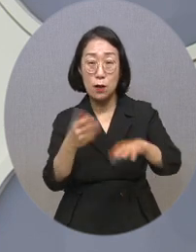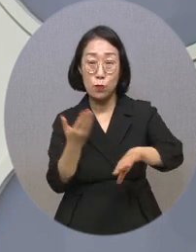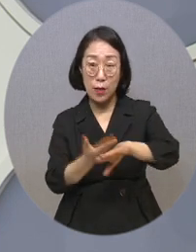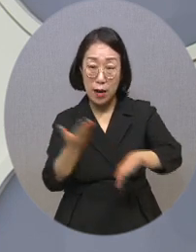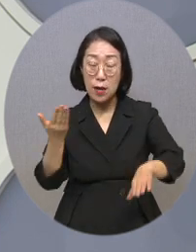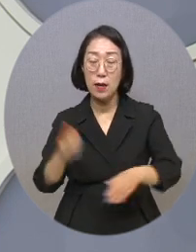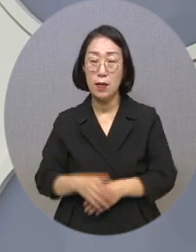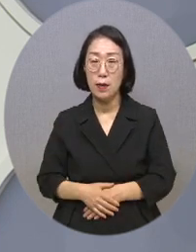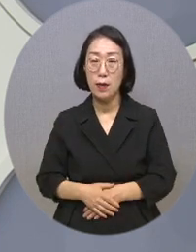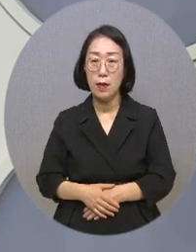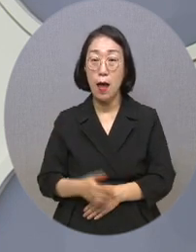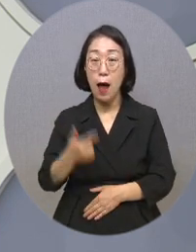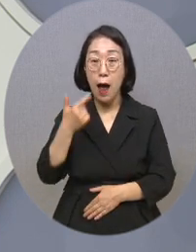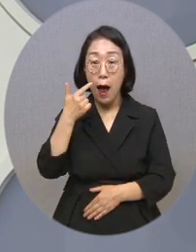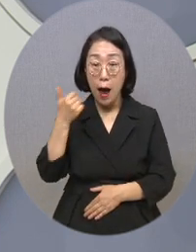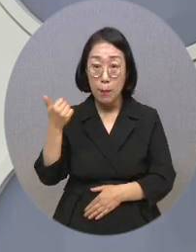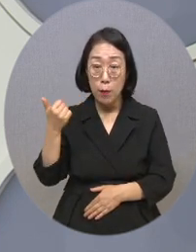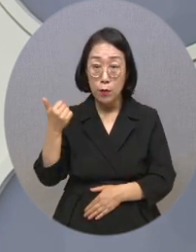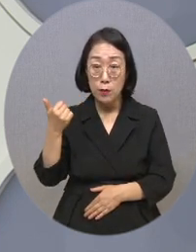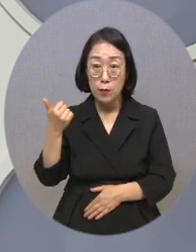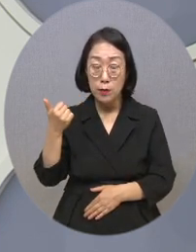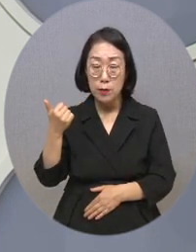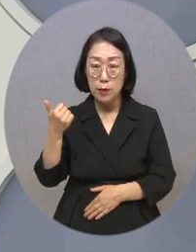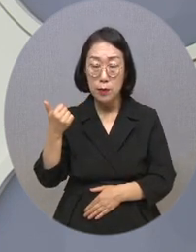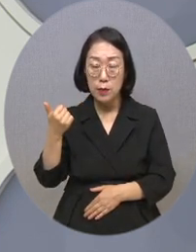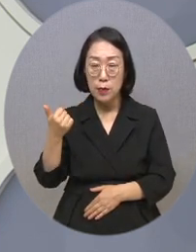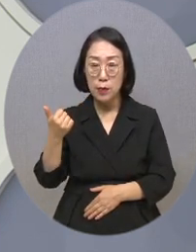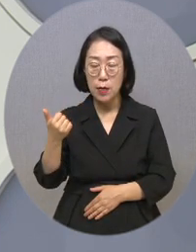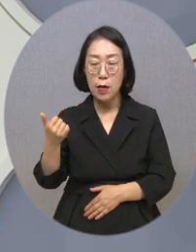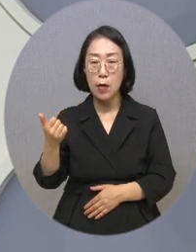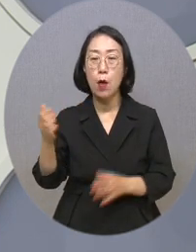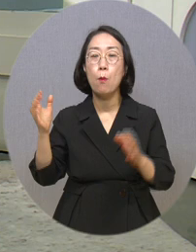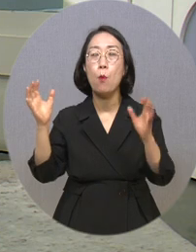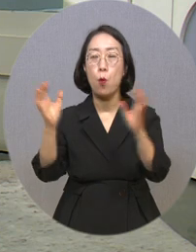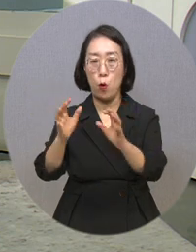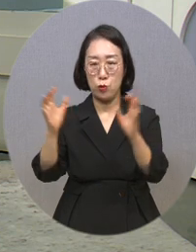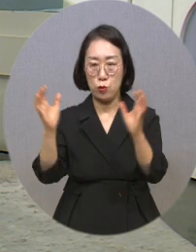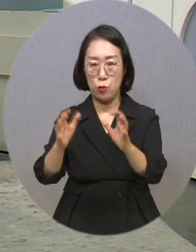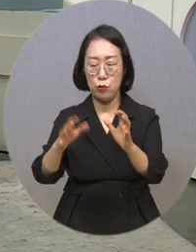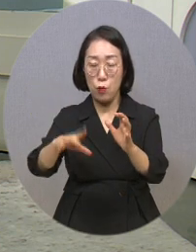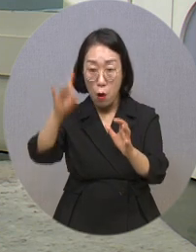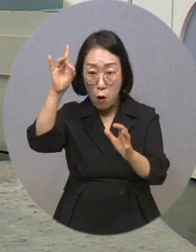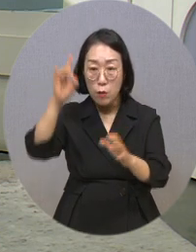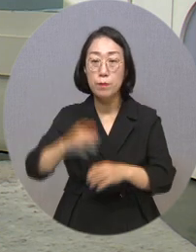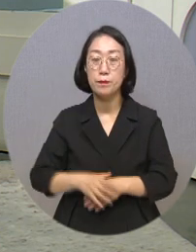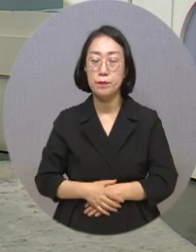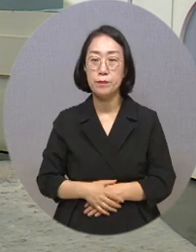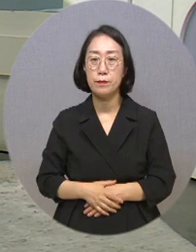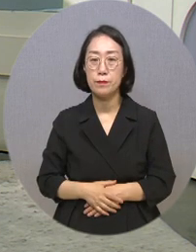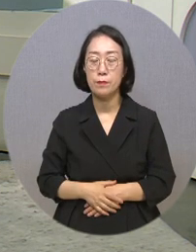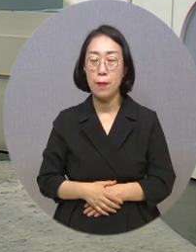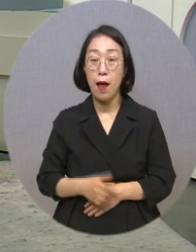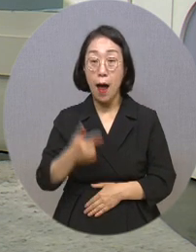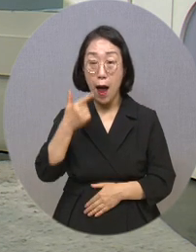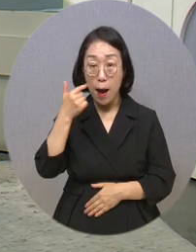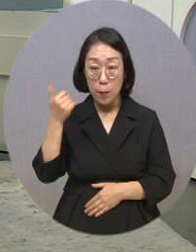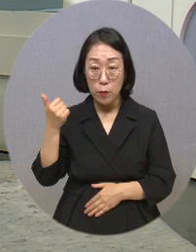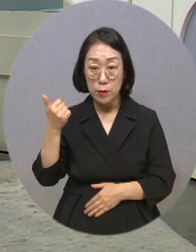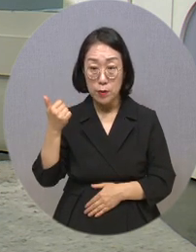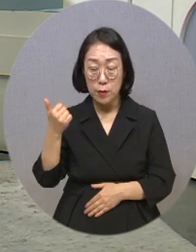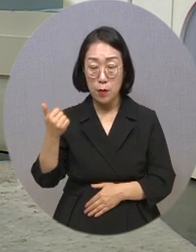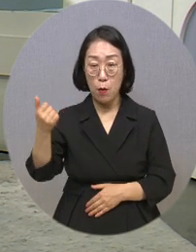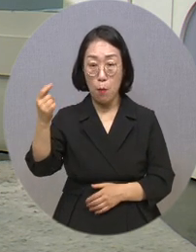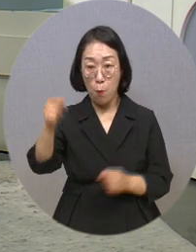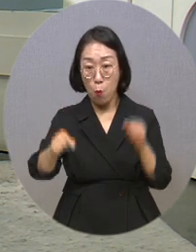그 아버지들이 저희들이 모였었어요. 자폐아 부모의 처음 시절에. 아버지회네. 네, 그러니까 아버지들이 주로